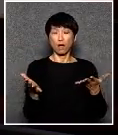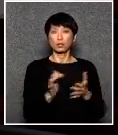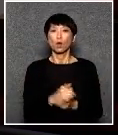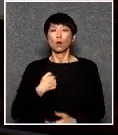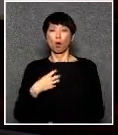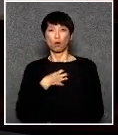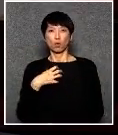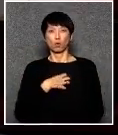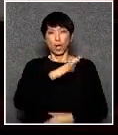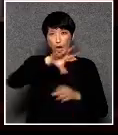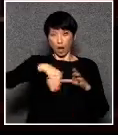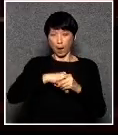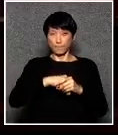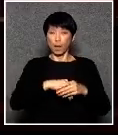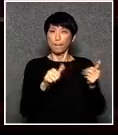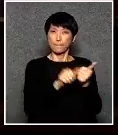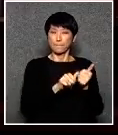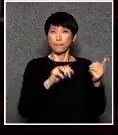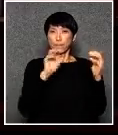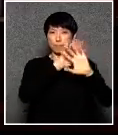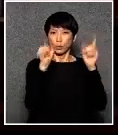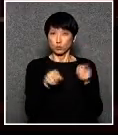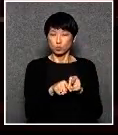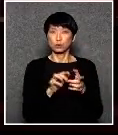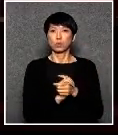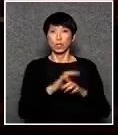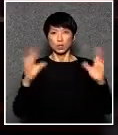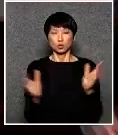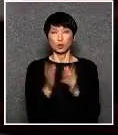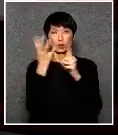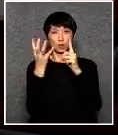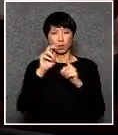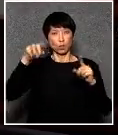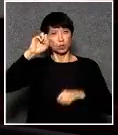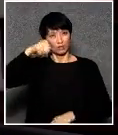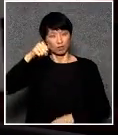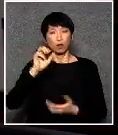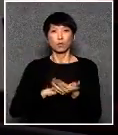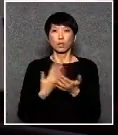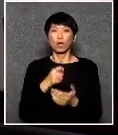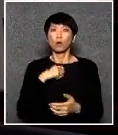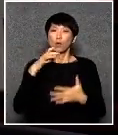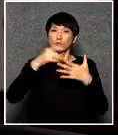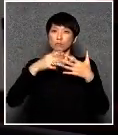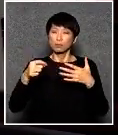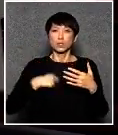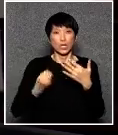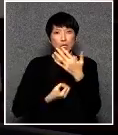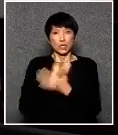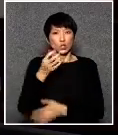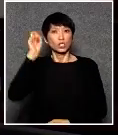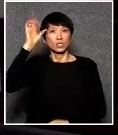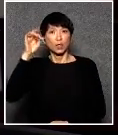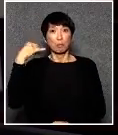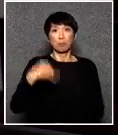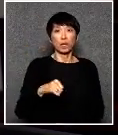為要納入附表，大部分我都贊成㗎啦，呢14個總目，係咪？但係有啲我要提出一啲意見，咁點解唔得